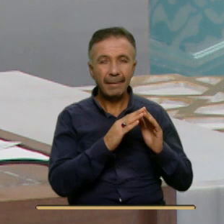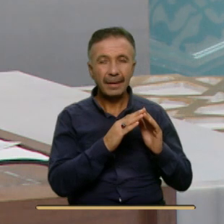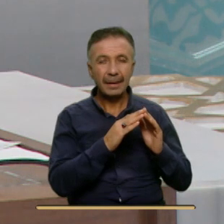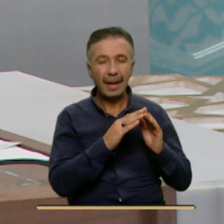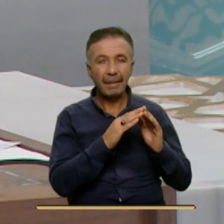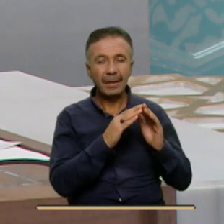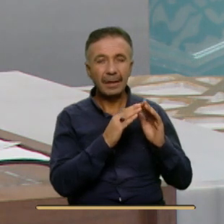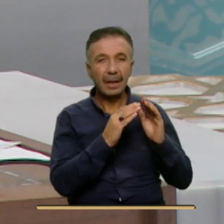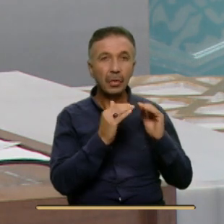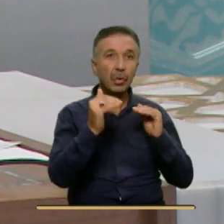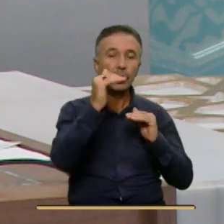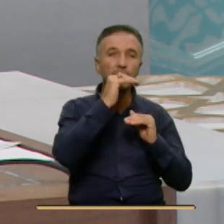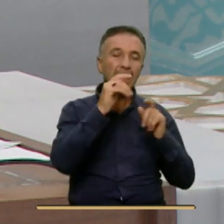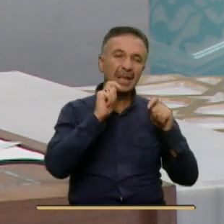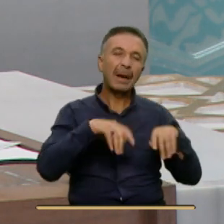havasını kesmeyesin.